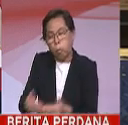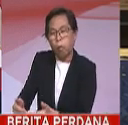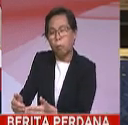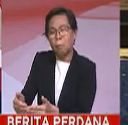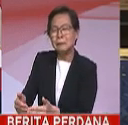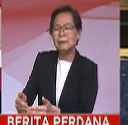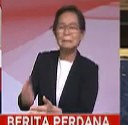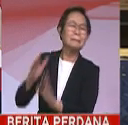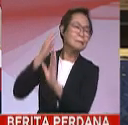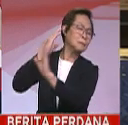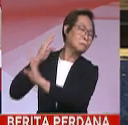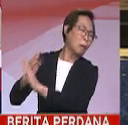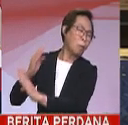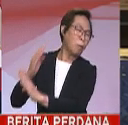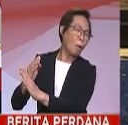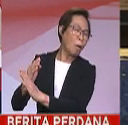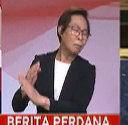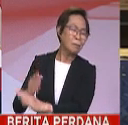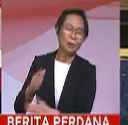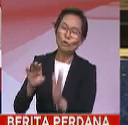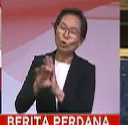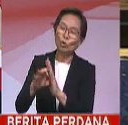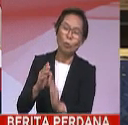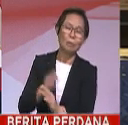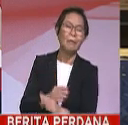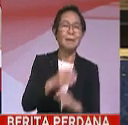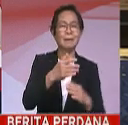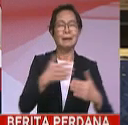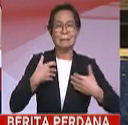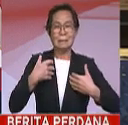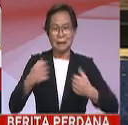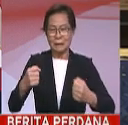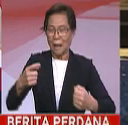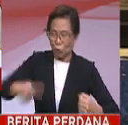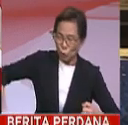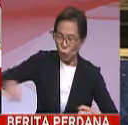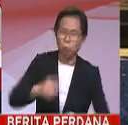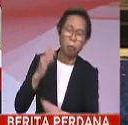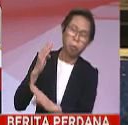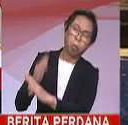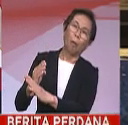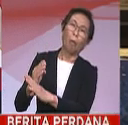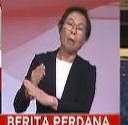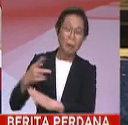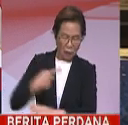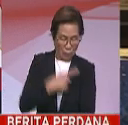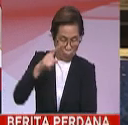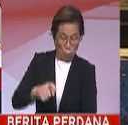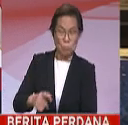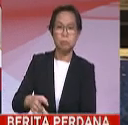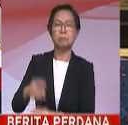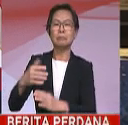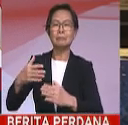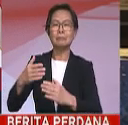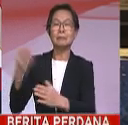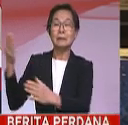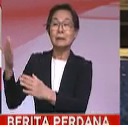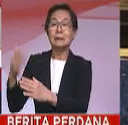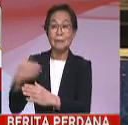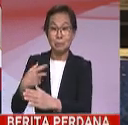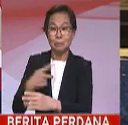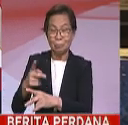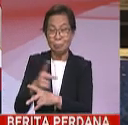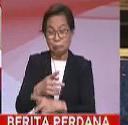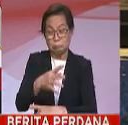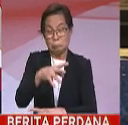campur tangan atau intervensi kesihatan awam yang lebih ketat lagi. The